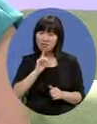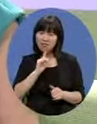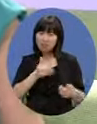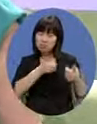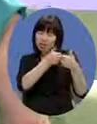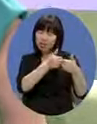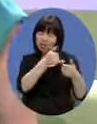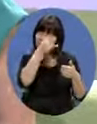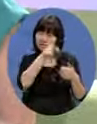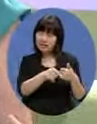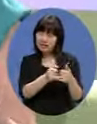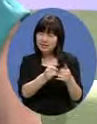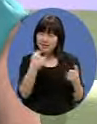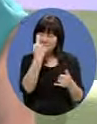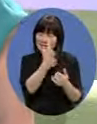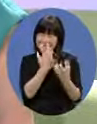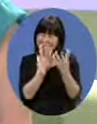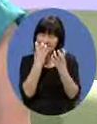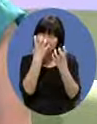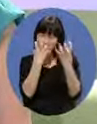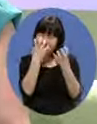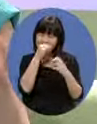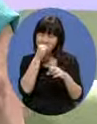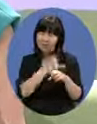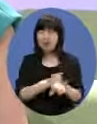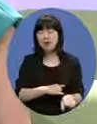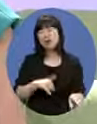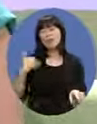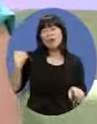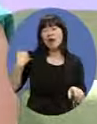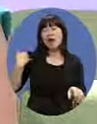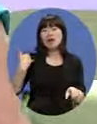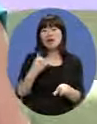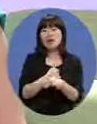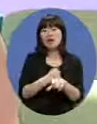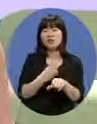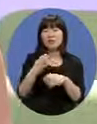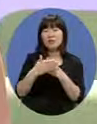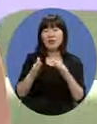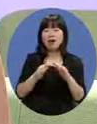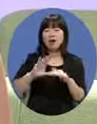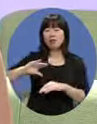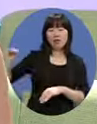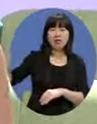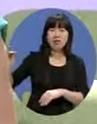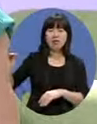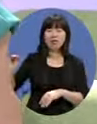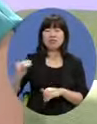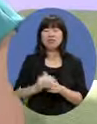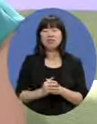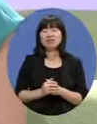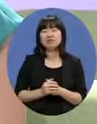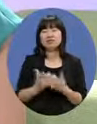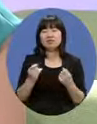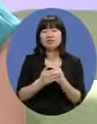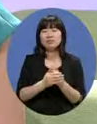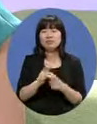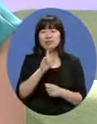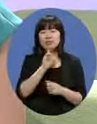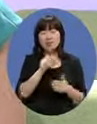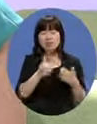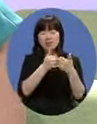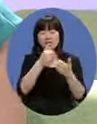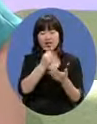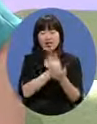이렇게 하니까 저 사람이 막 얼굴이 달아오르고 막 아, 몰라! 하고 심지어 방으로 가버리기까지 하는. 네. 그래서